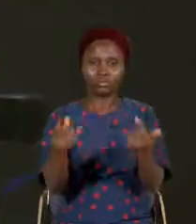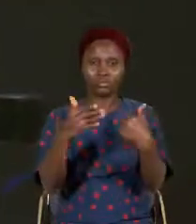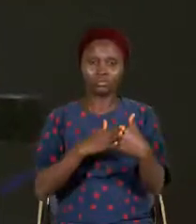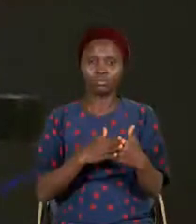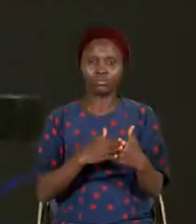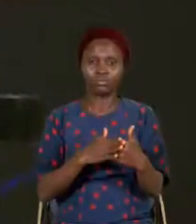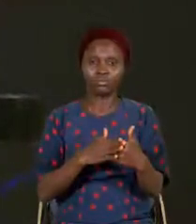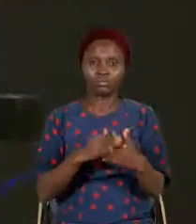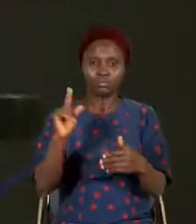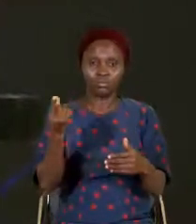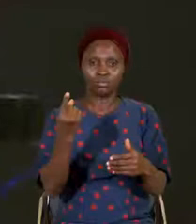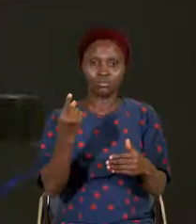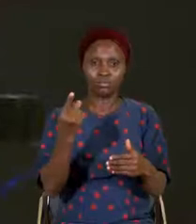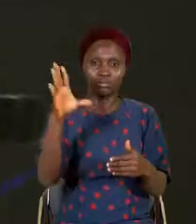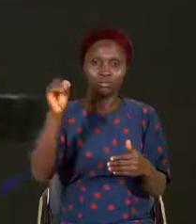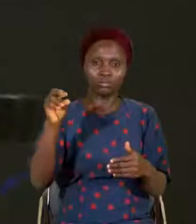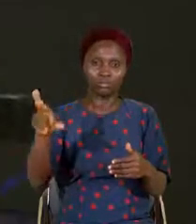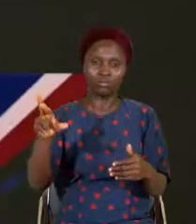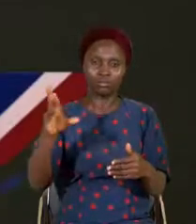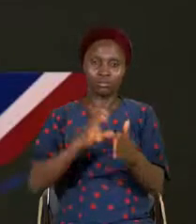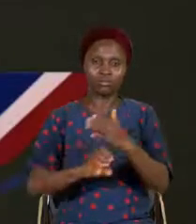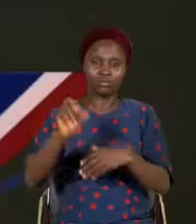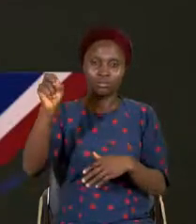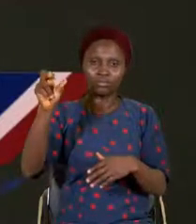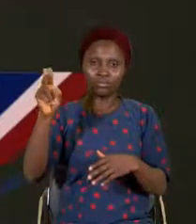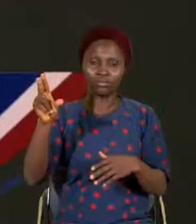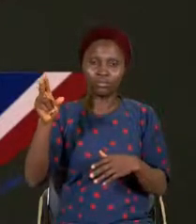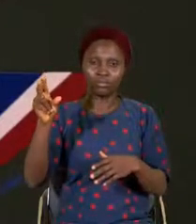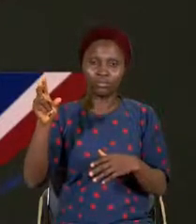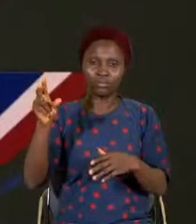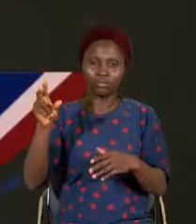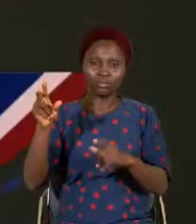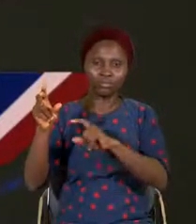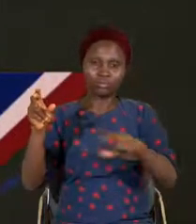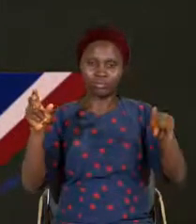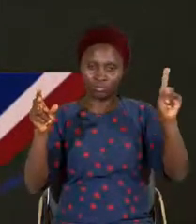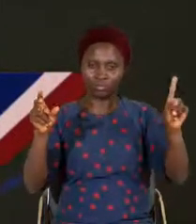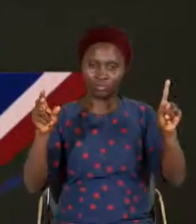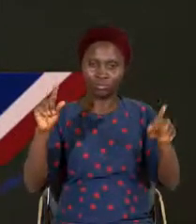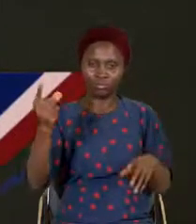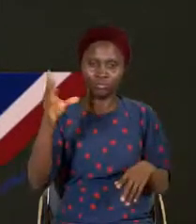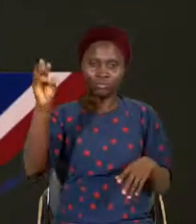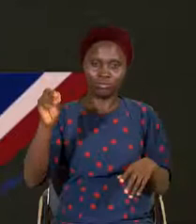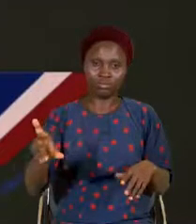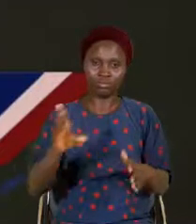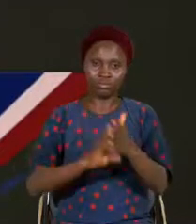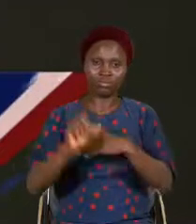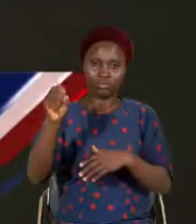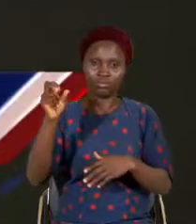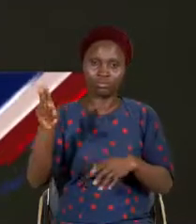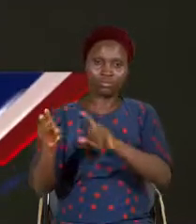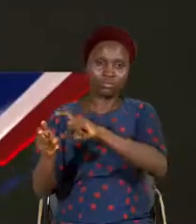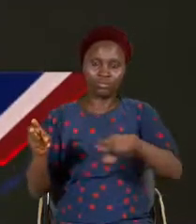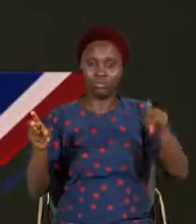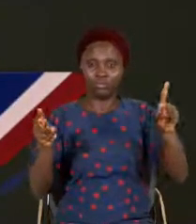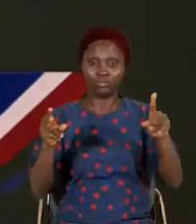Aujourd'hui, nous revenons encore dans 1 Corinthiens, chapitre 12, verset 1. 1